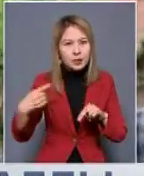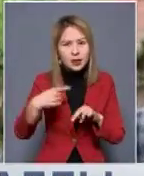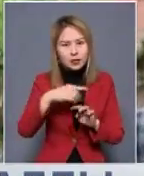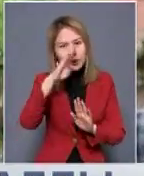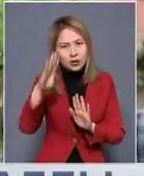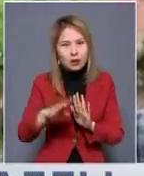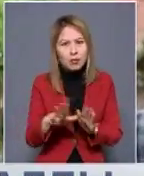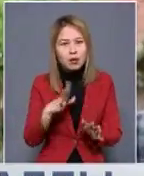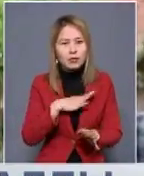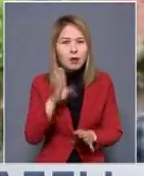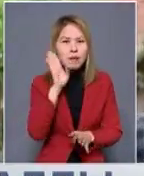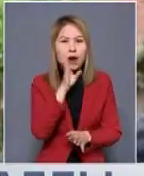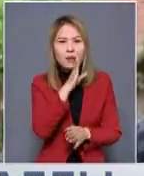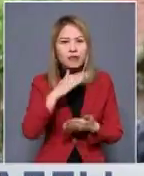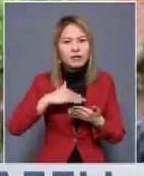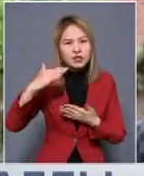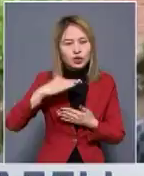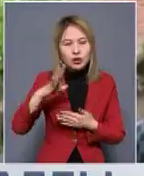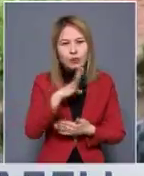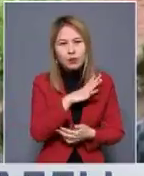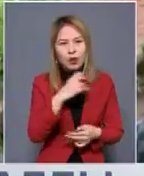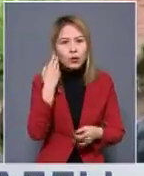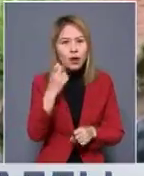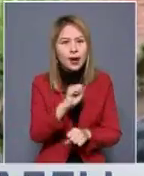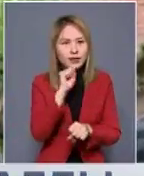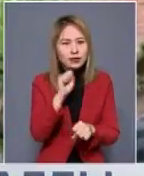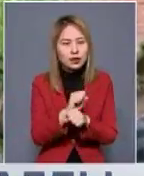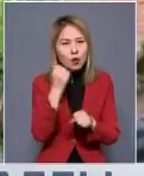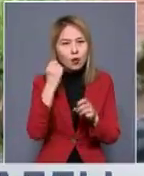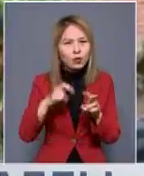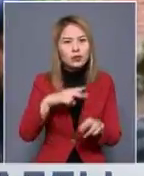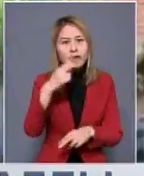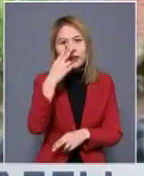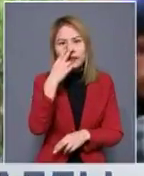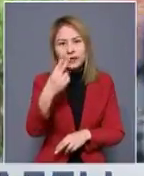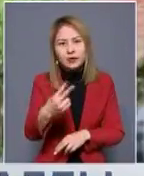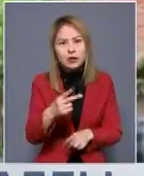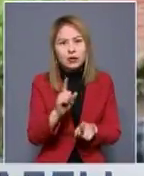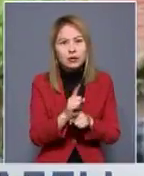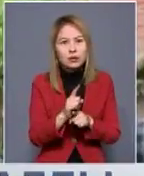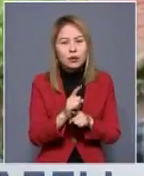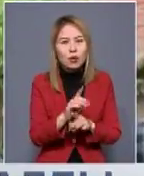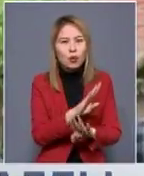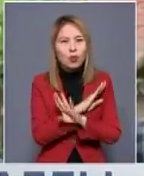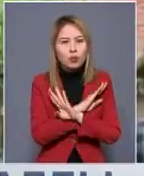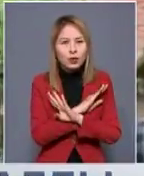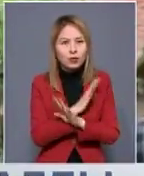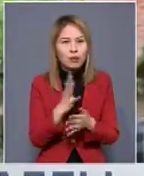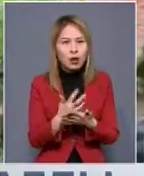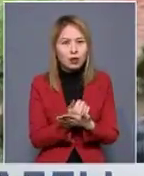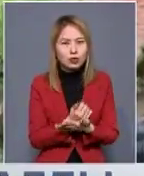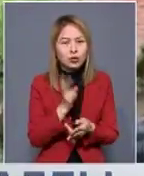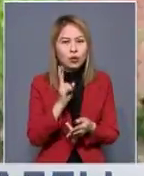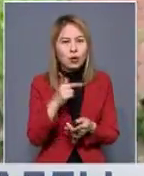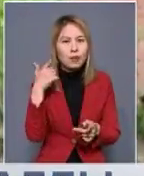жатқанбыз. Анам жоғарғыда болатын. Атыс тоқтағаннан кейін көтерілген кезде оның жансыз денесін таптық.